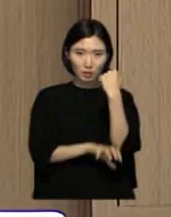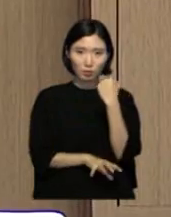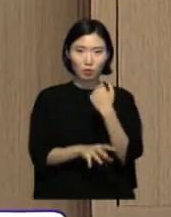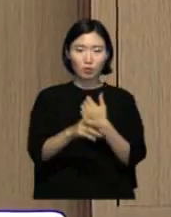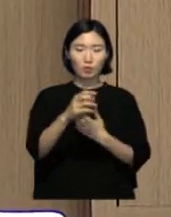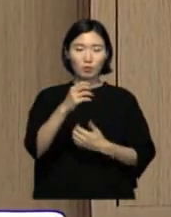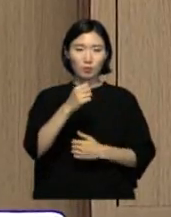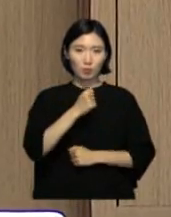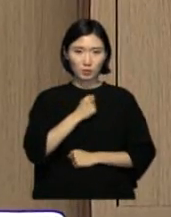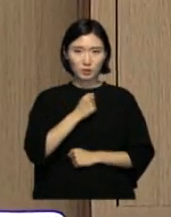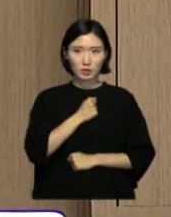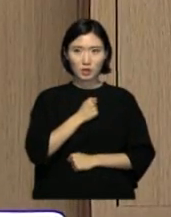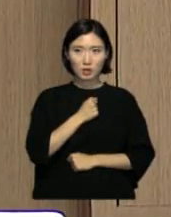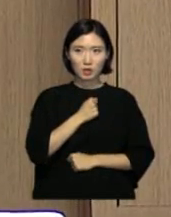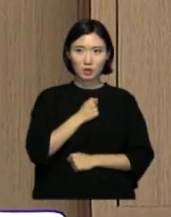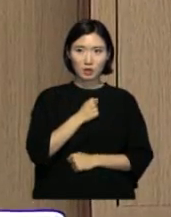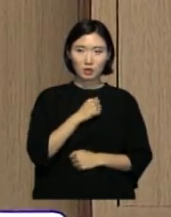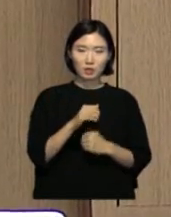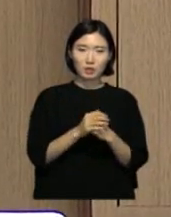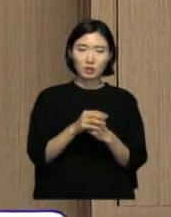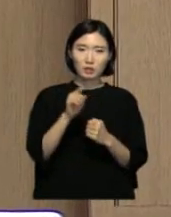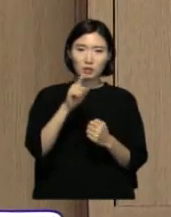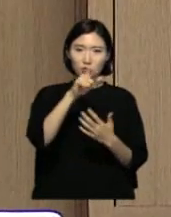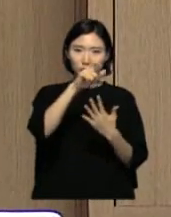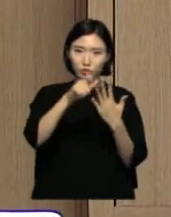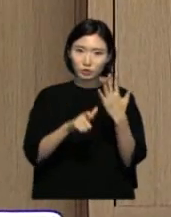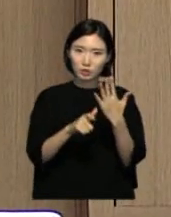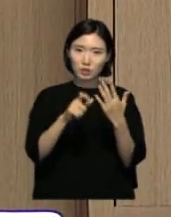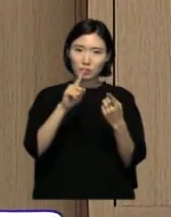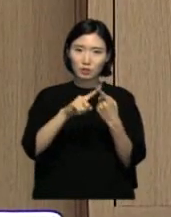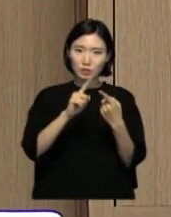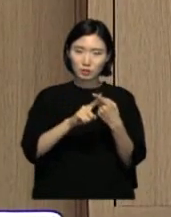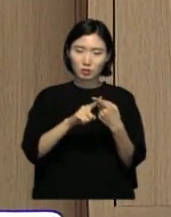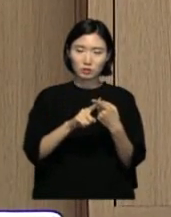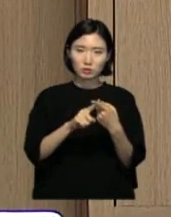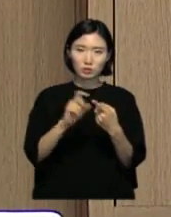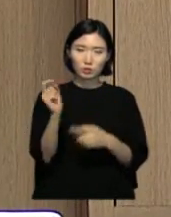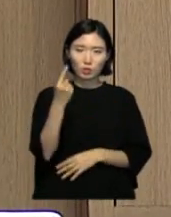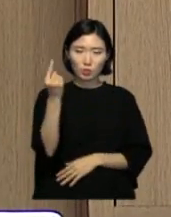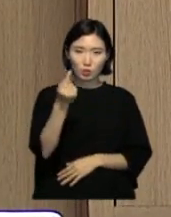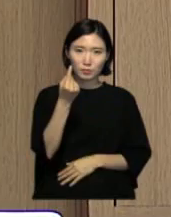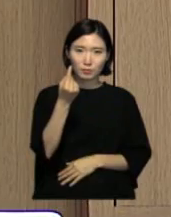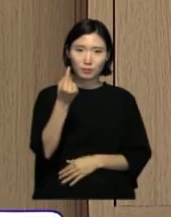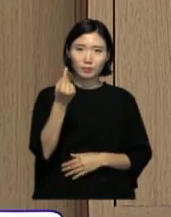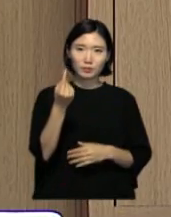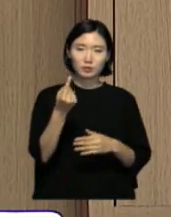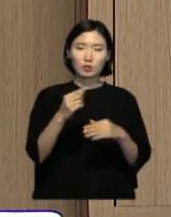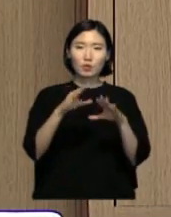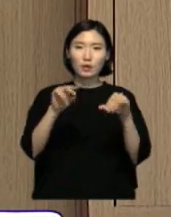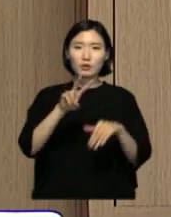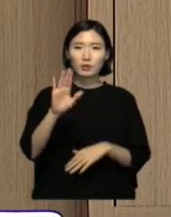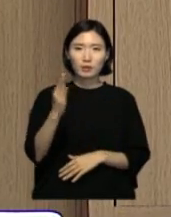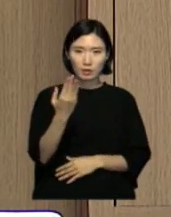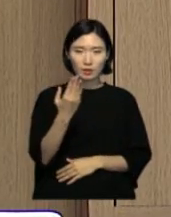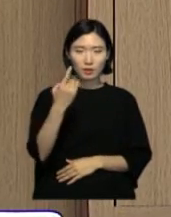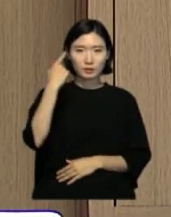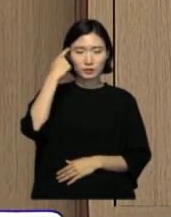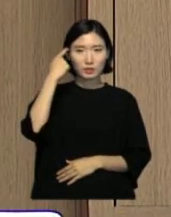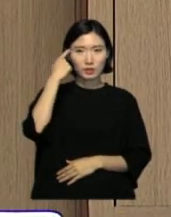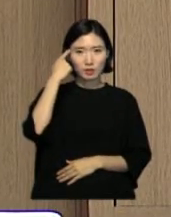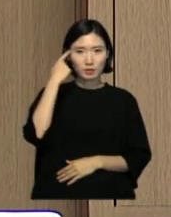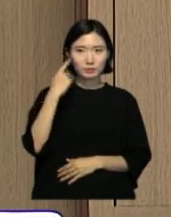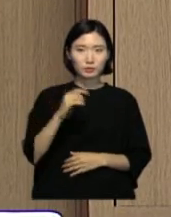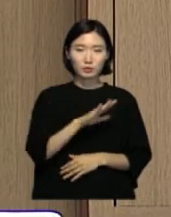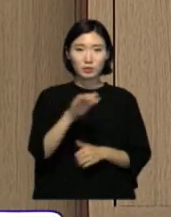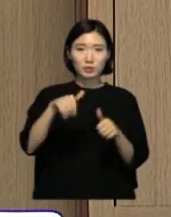방식으로 징벌적으로 요금을 매기는 건 해결해야 되겠다. 누진제를 완화하되 폐지보다는 좀 완화하면서 틀을 유지하는 게